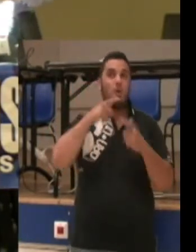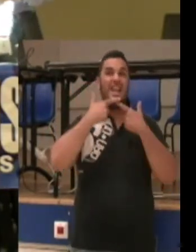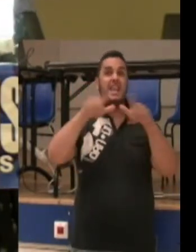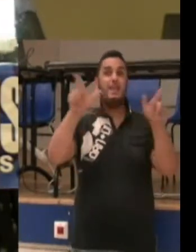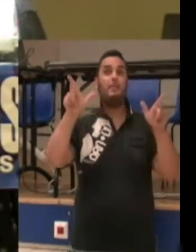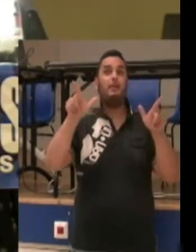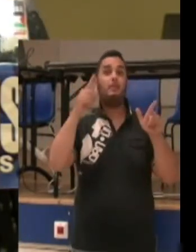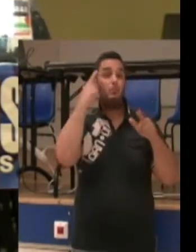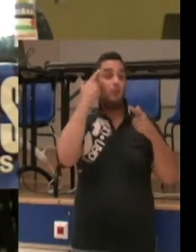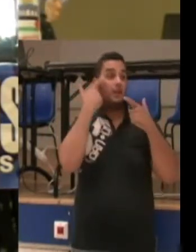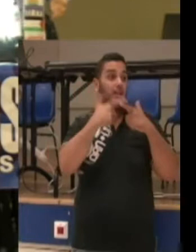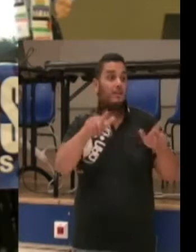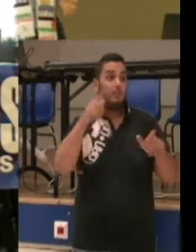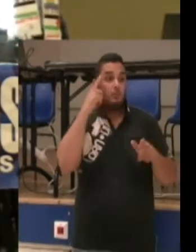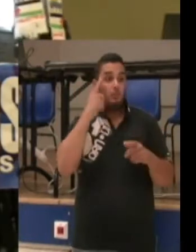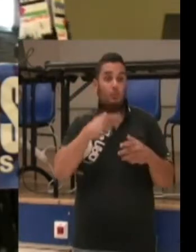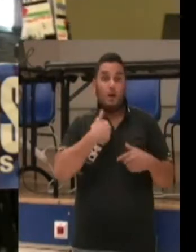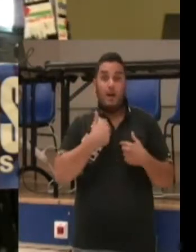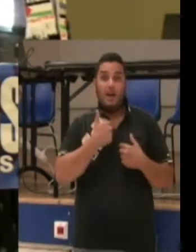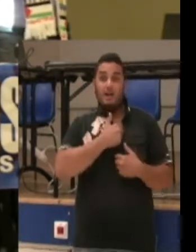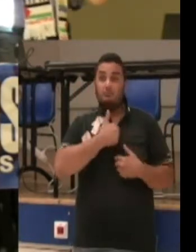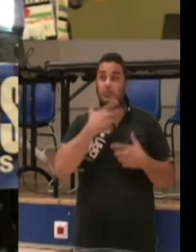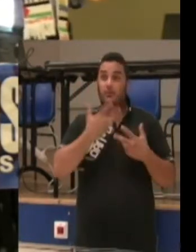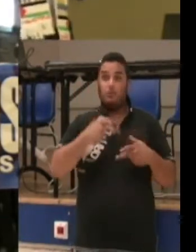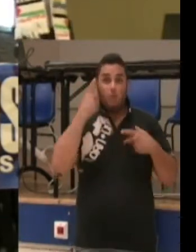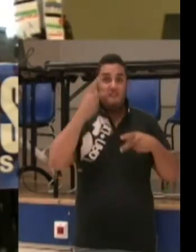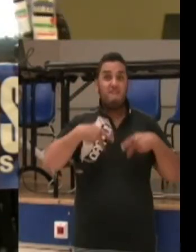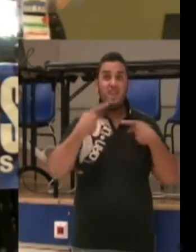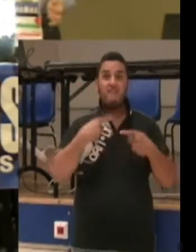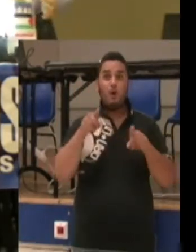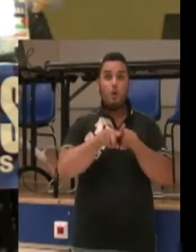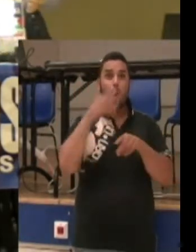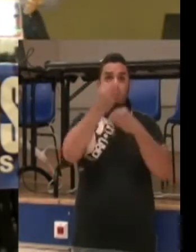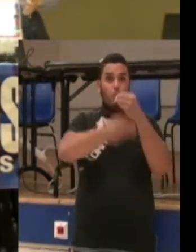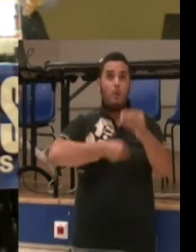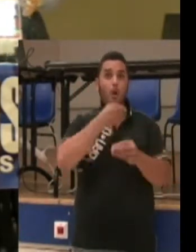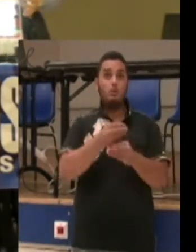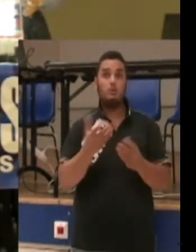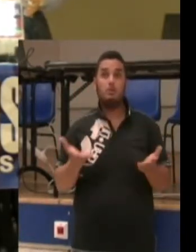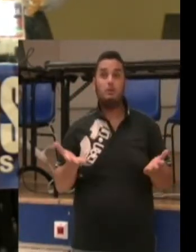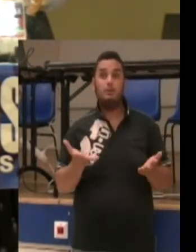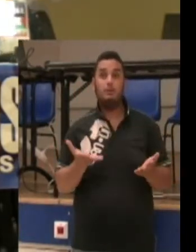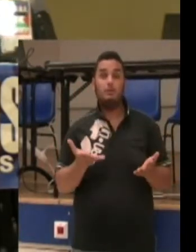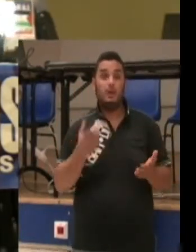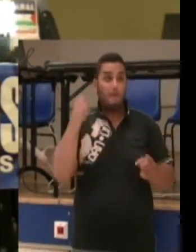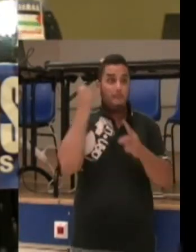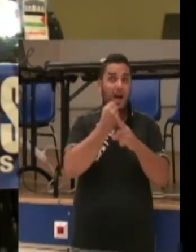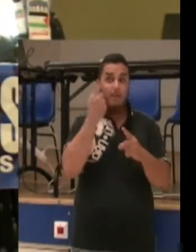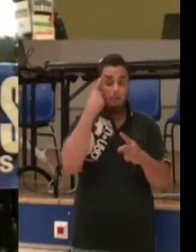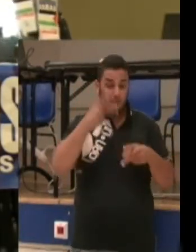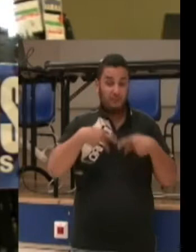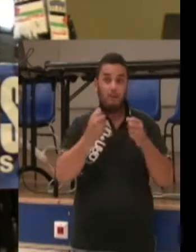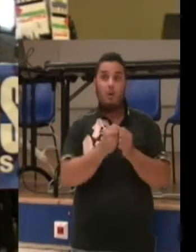liberté, pour sa dignité, pour vivre comme tout le monde. Et